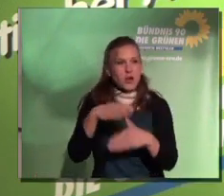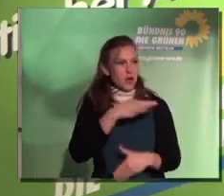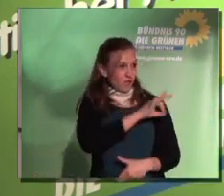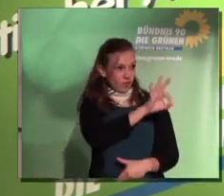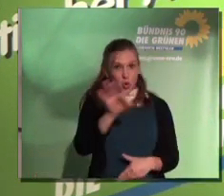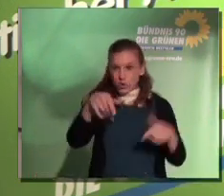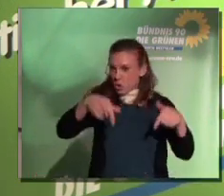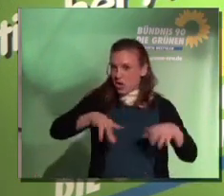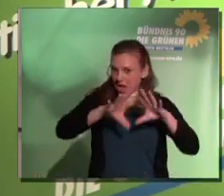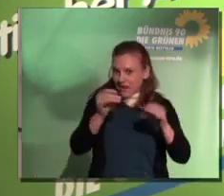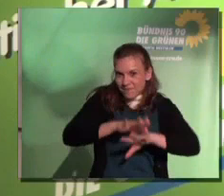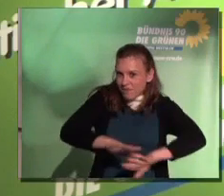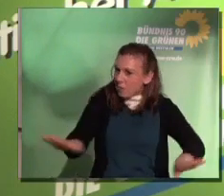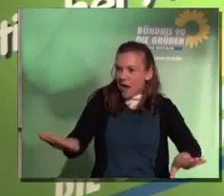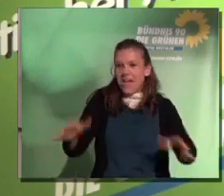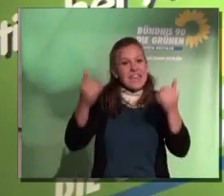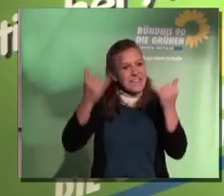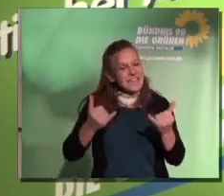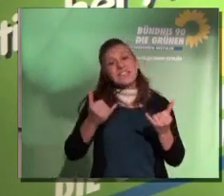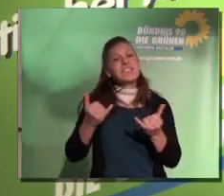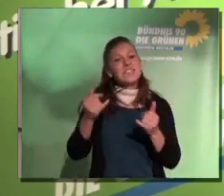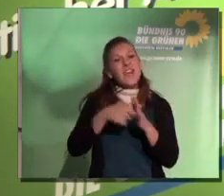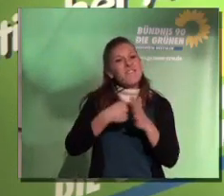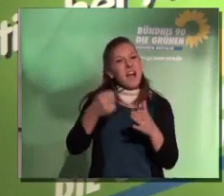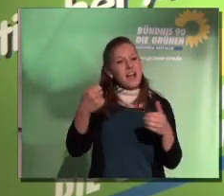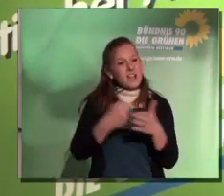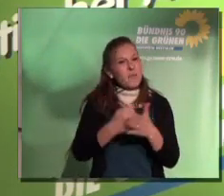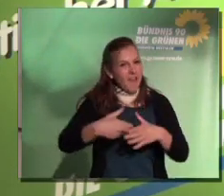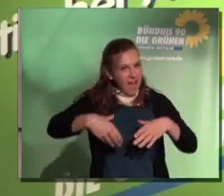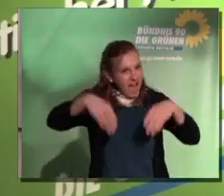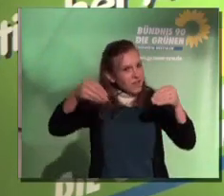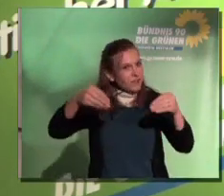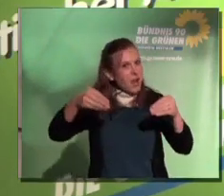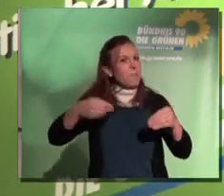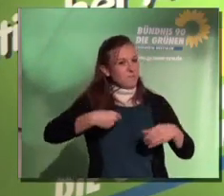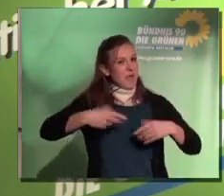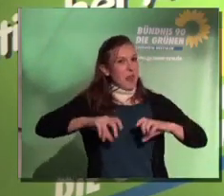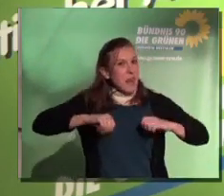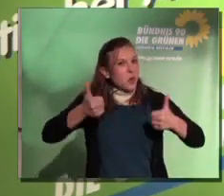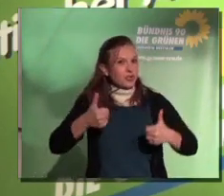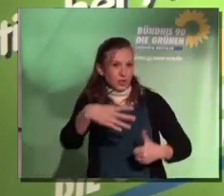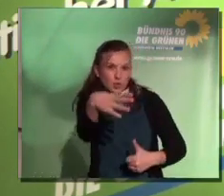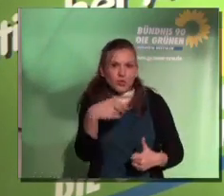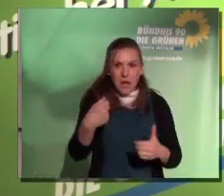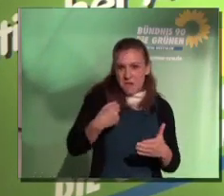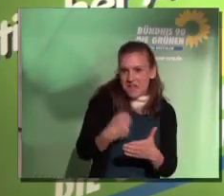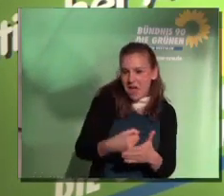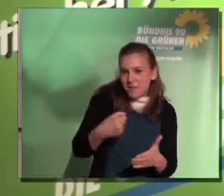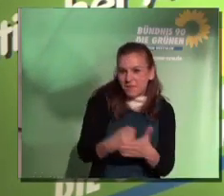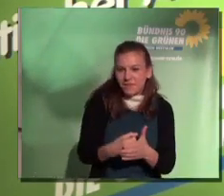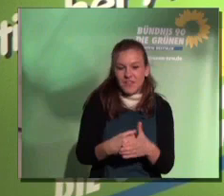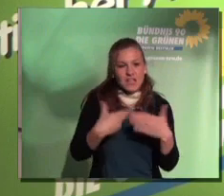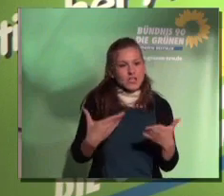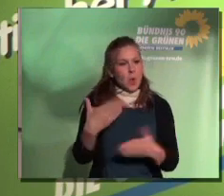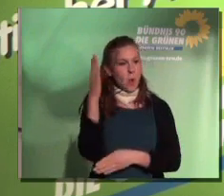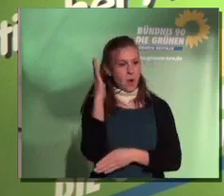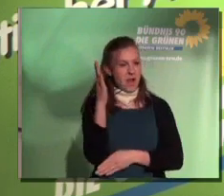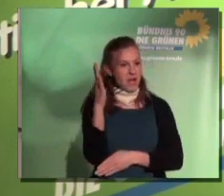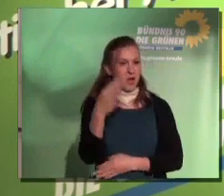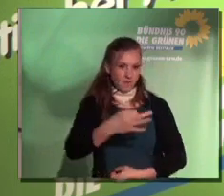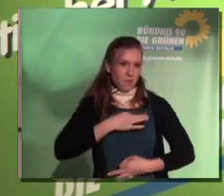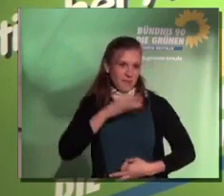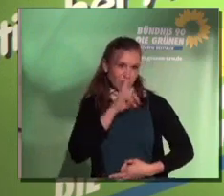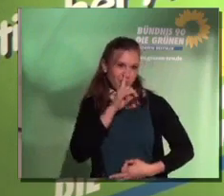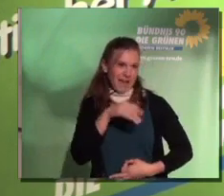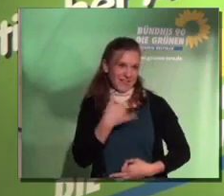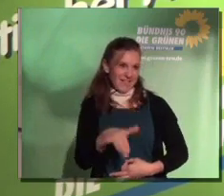Für uns beginnt der Wahlkampf. Ich habe Lust, mit euch Wahlkampf zu machen. Mir haben die Rede hat da sogar Spaß gemacht.